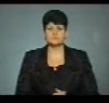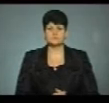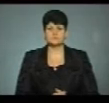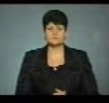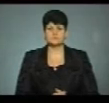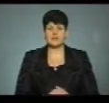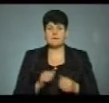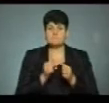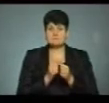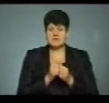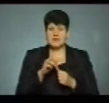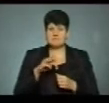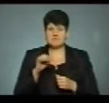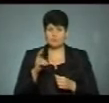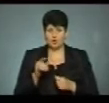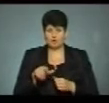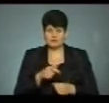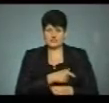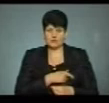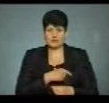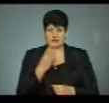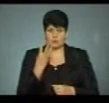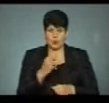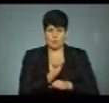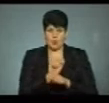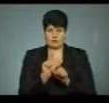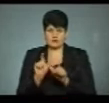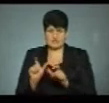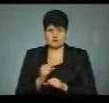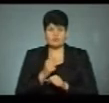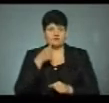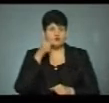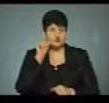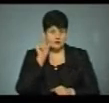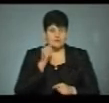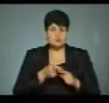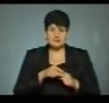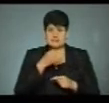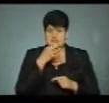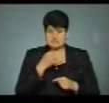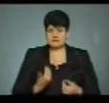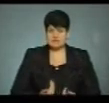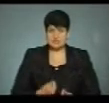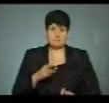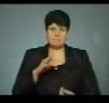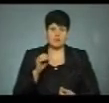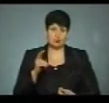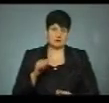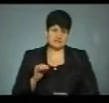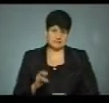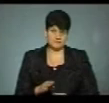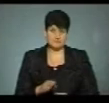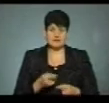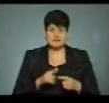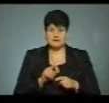А біля Миколинців люди і далі чергують на 3 блокпостах, які облаштували вчора. Про це повідомив житель Миколинців Богдан Якимчук.